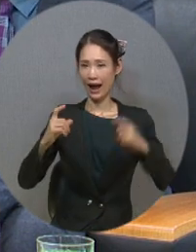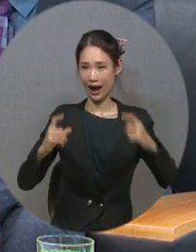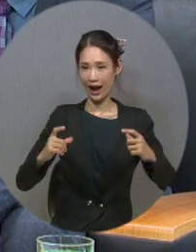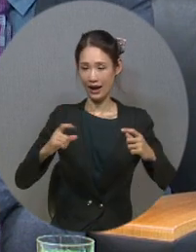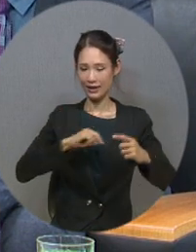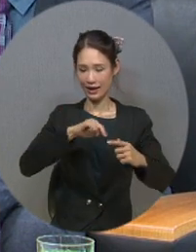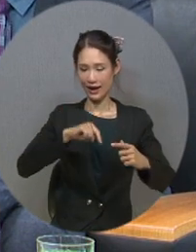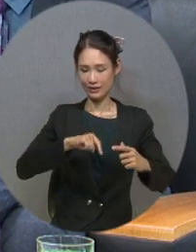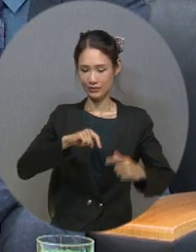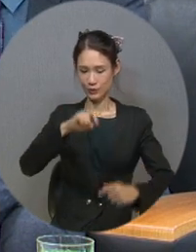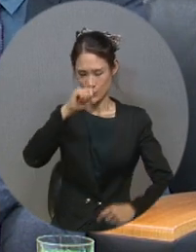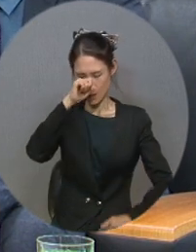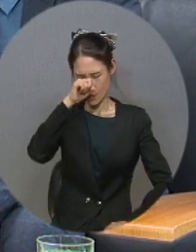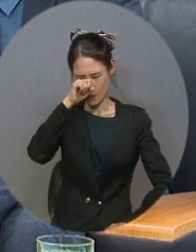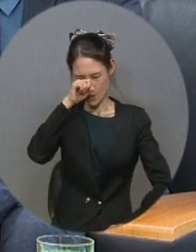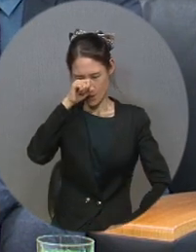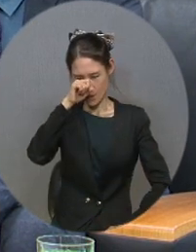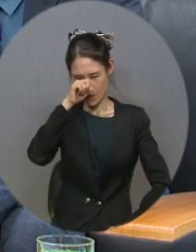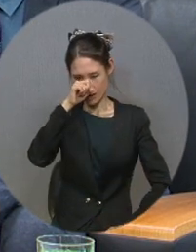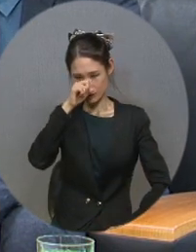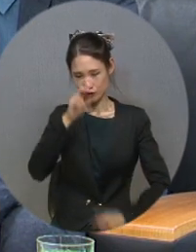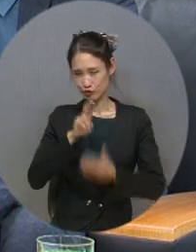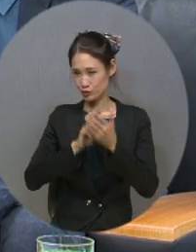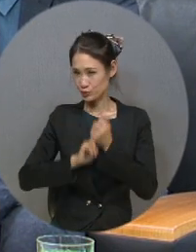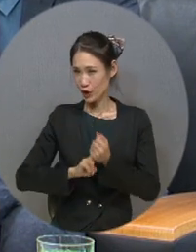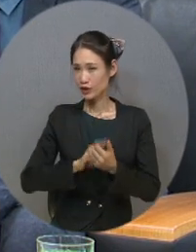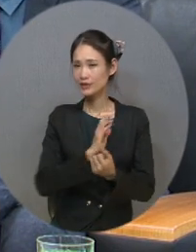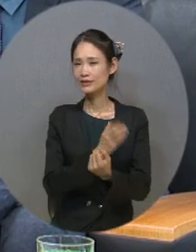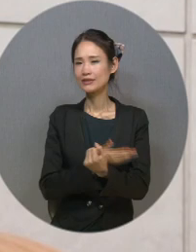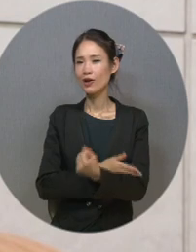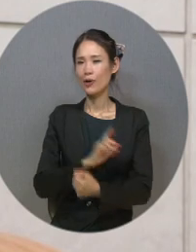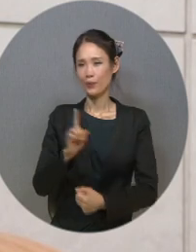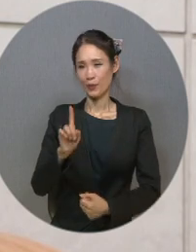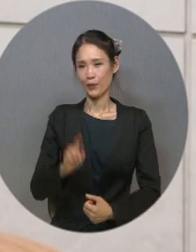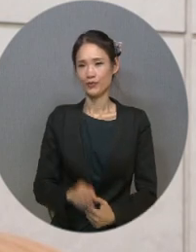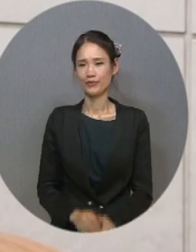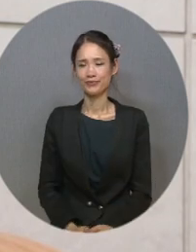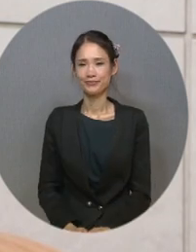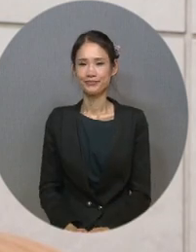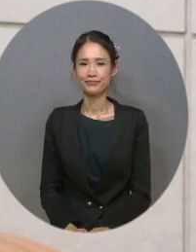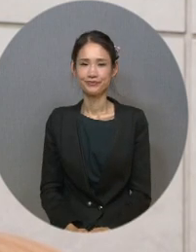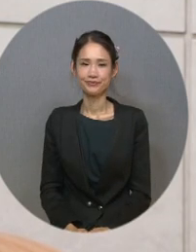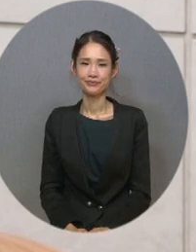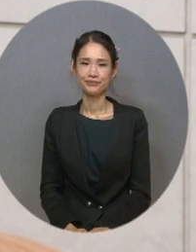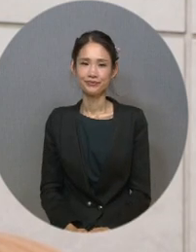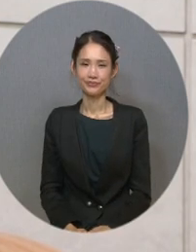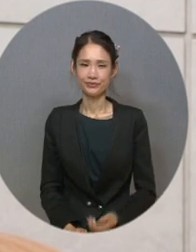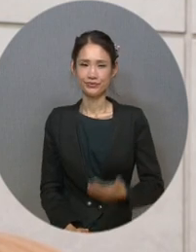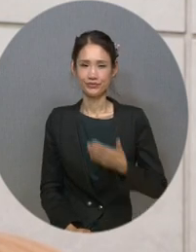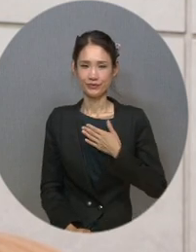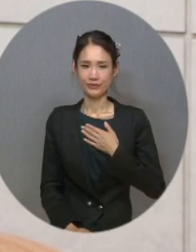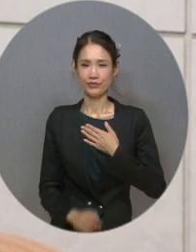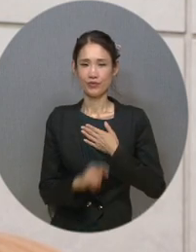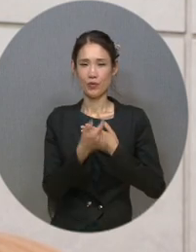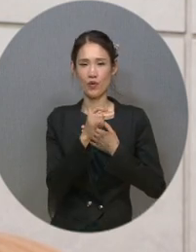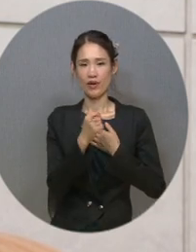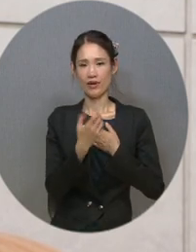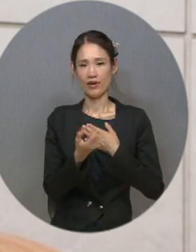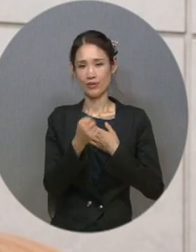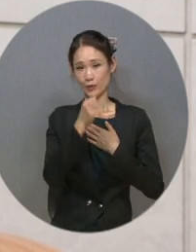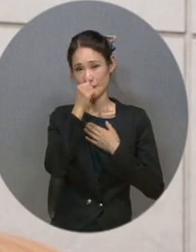장점과 강점 또 잠재력은 어떤 것이 있을까요? 제가 광양이 가지고